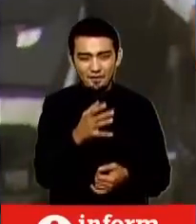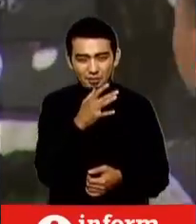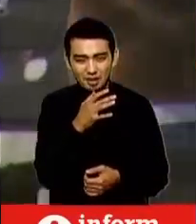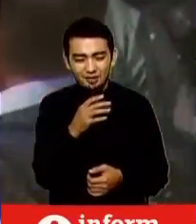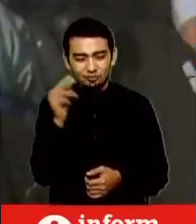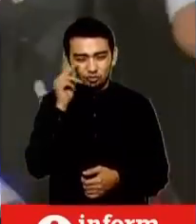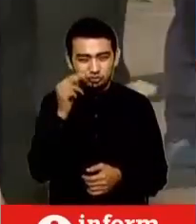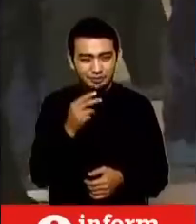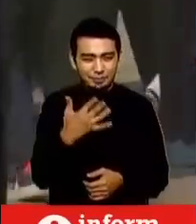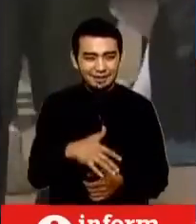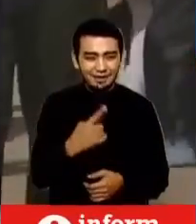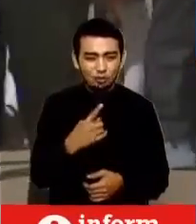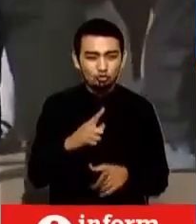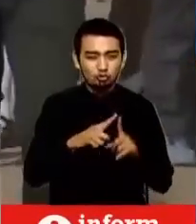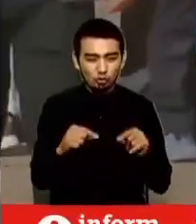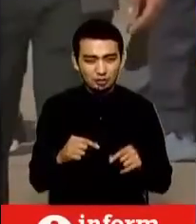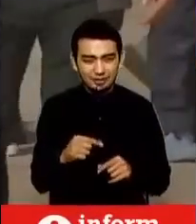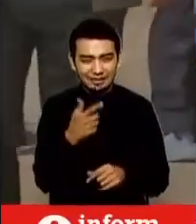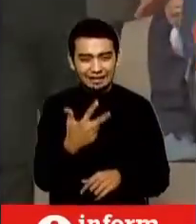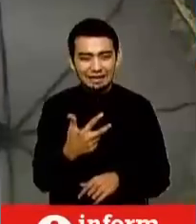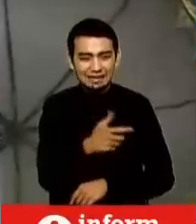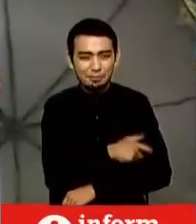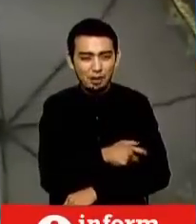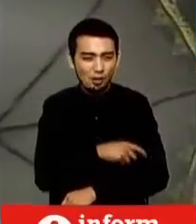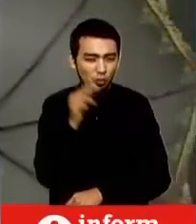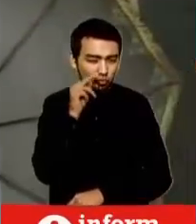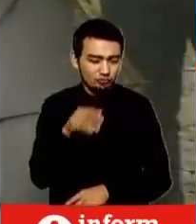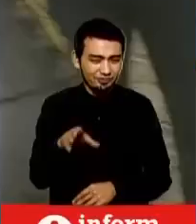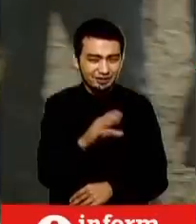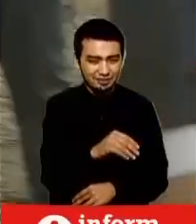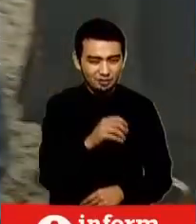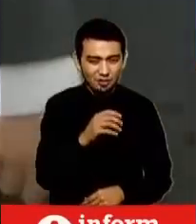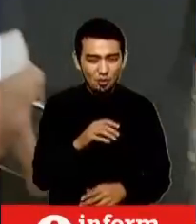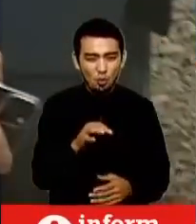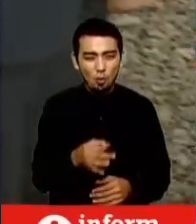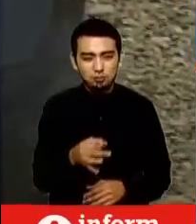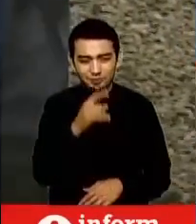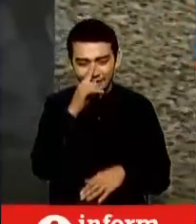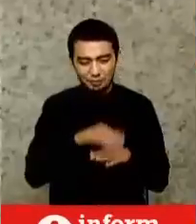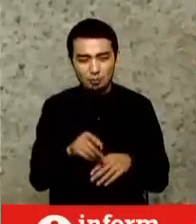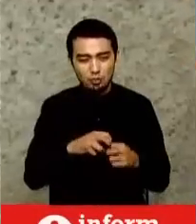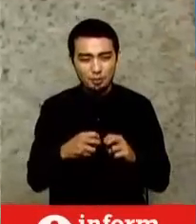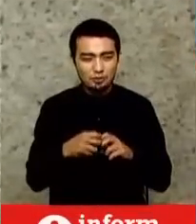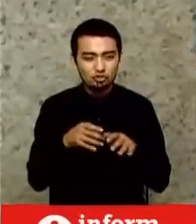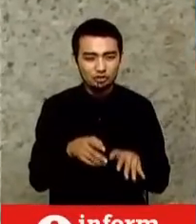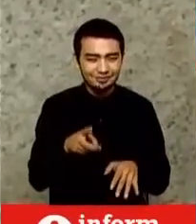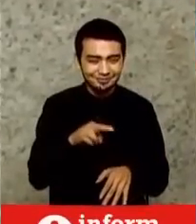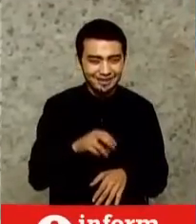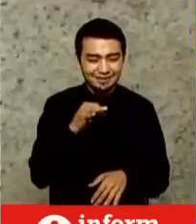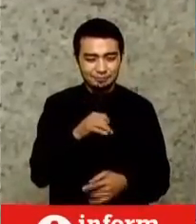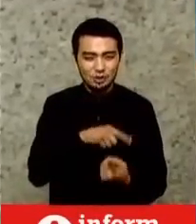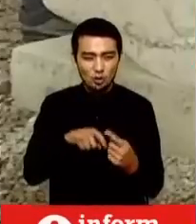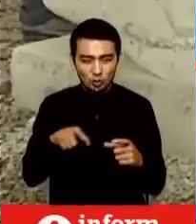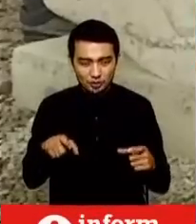жалпы білім беретін 51 мектепте оқушылар үш ауысыммен оқуға мәжбүр. Сол себепті облыс әкімдігі бұл қиындықты шешу үшін отандық кәсіпкерлер